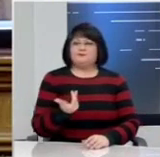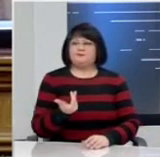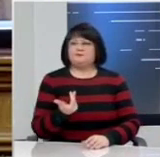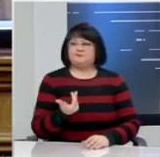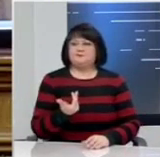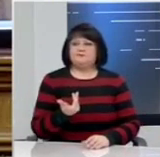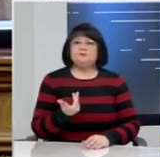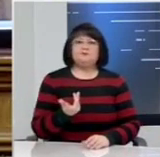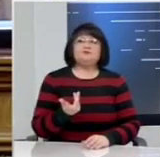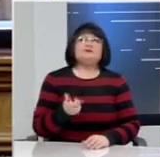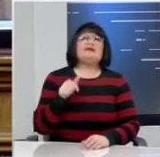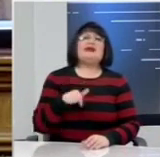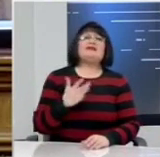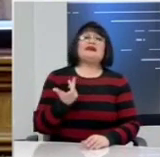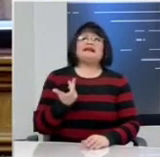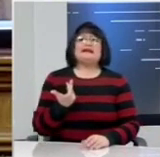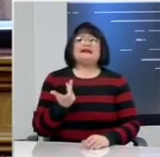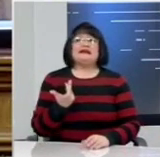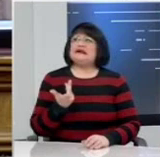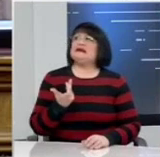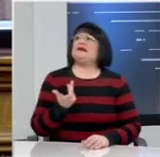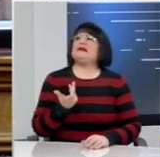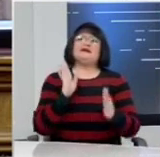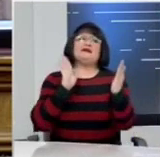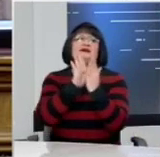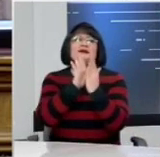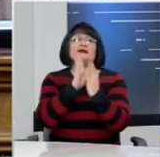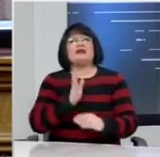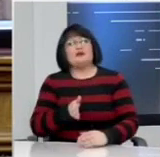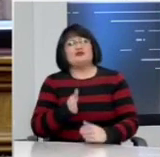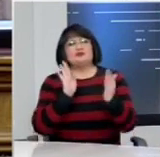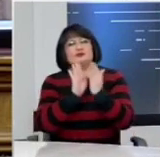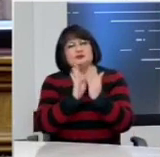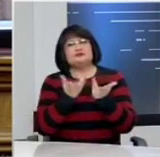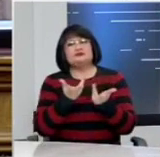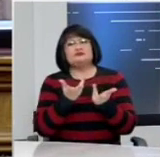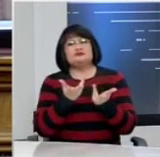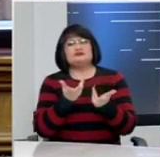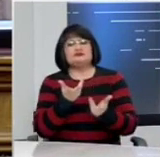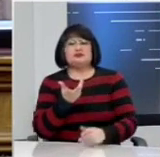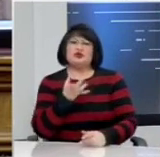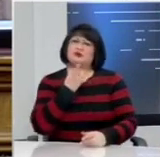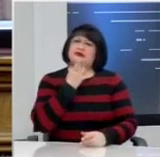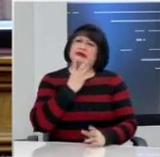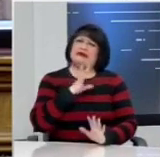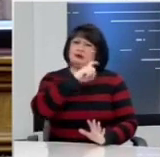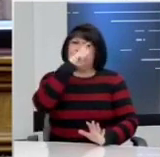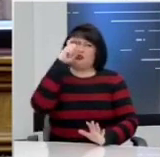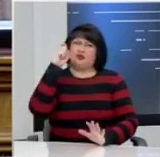ήταν αντικείμενο σκοπτικής αντιμετώπισης αν δεν αφορούσαν όμως τις ζωές